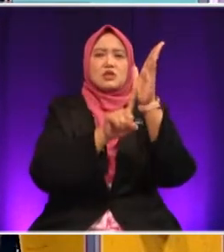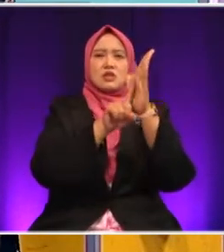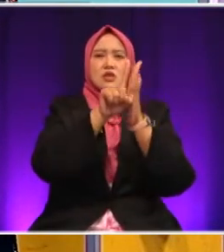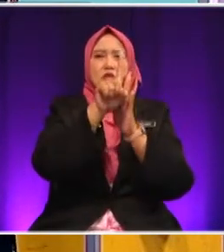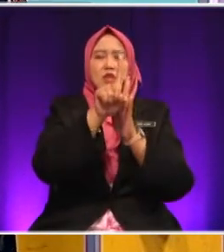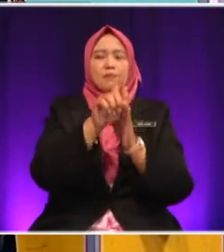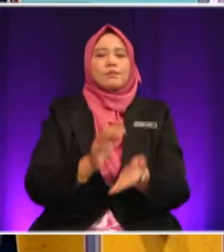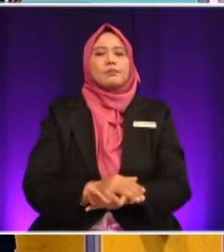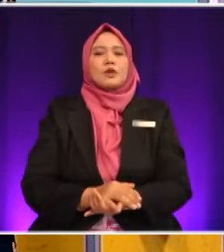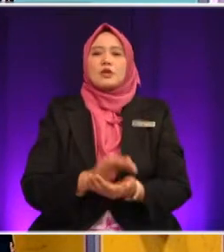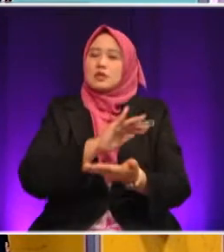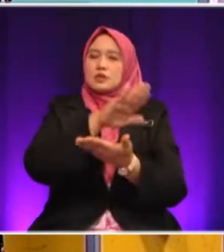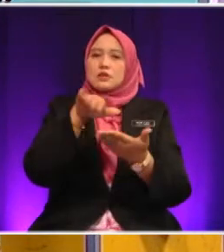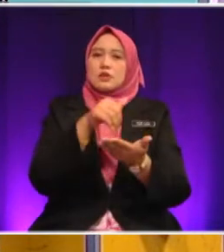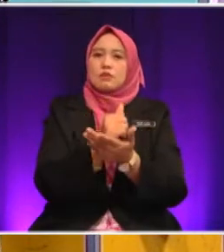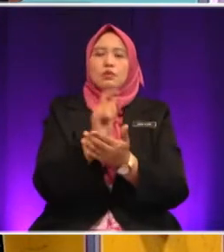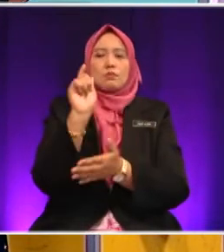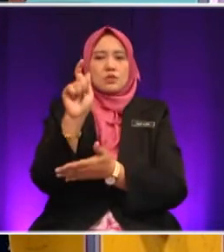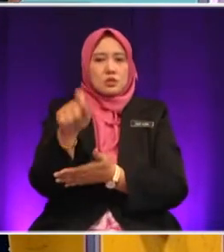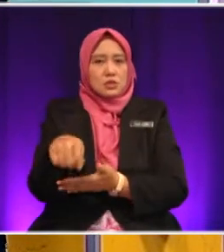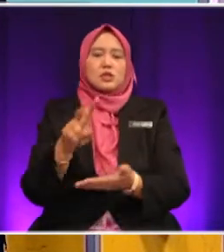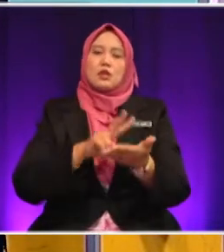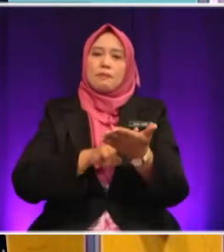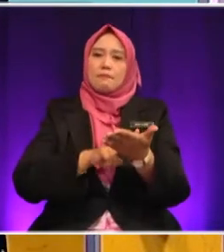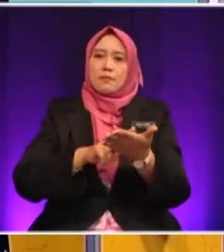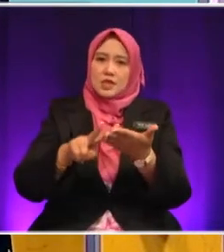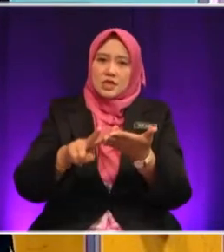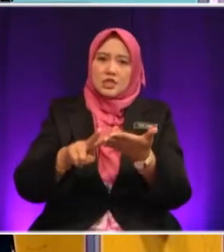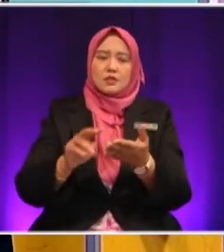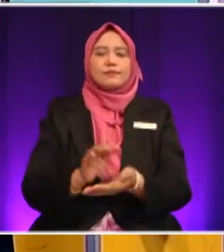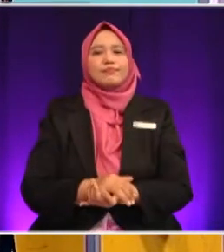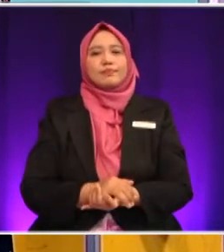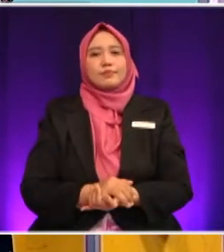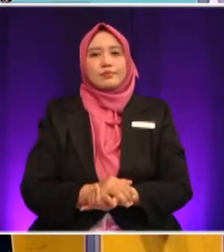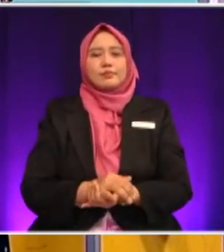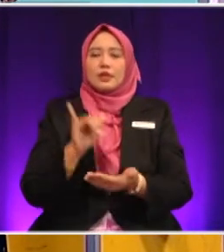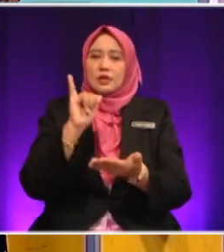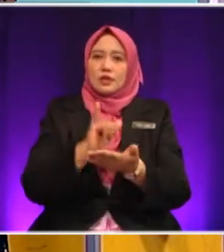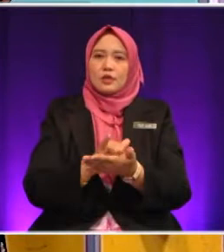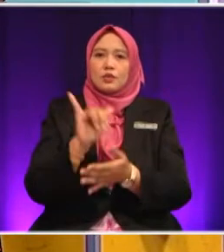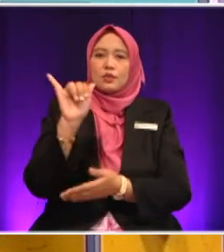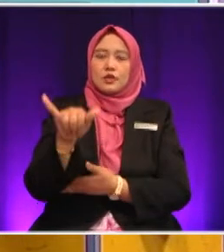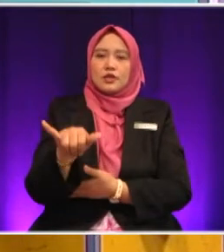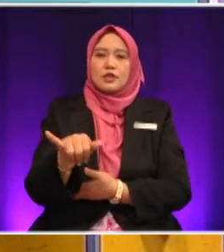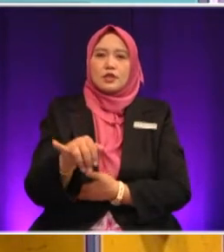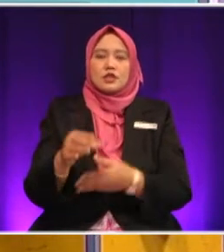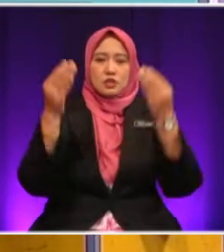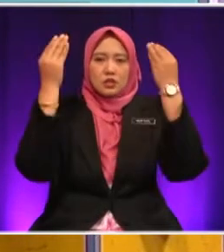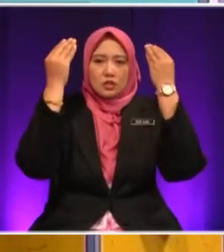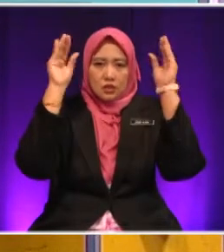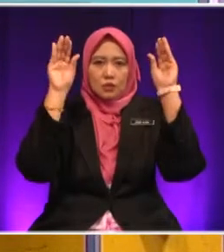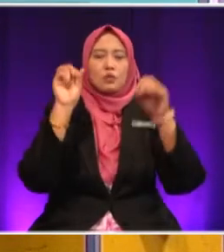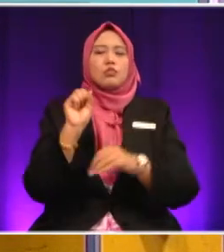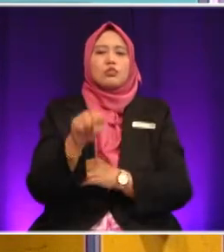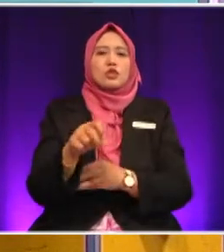anak itu yang paling penting yang pernah membuat bacaan Itulah sebab sedikit yang cek gue berkongsi untuk tajuk kali